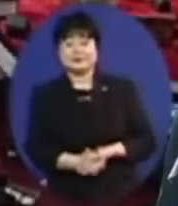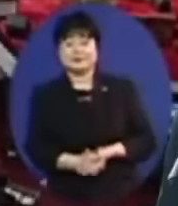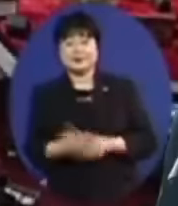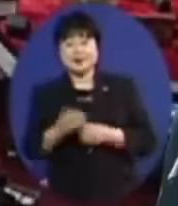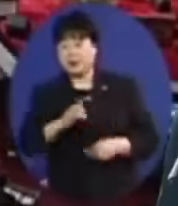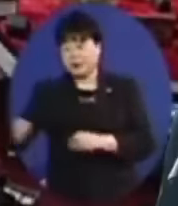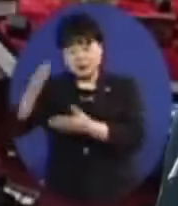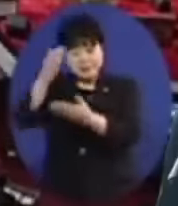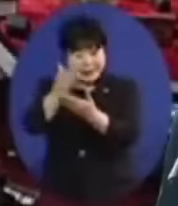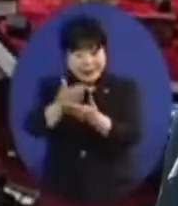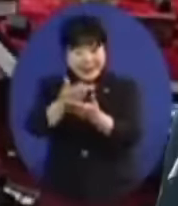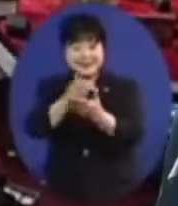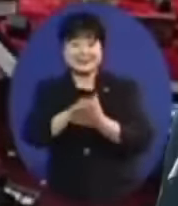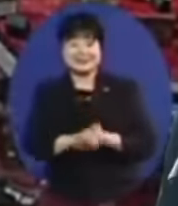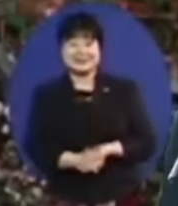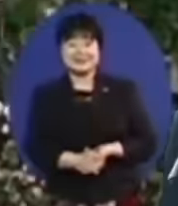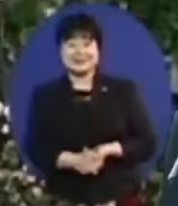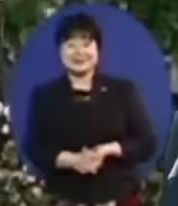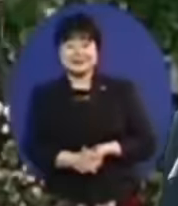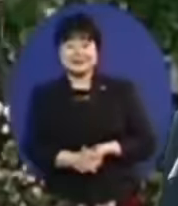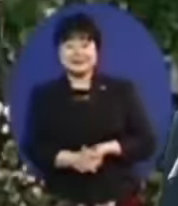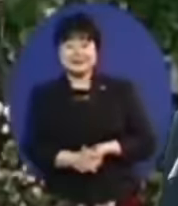나가지 못하게 하기 위해서요.